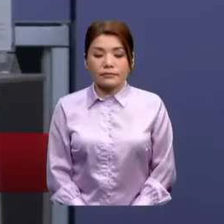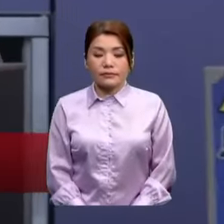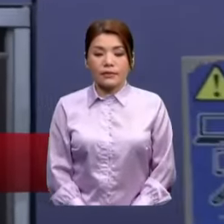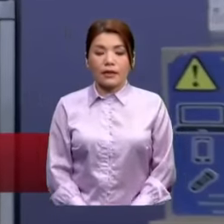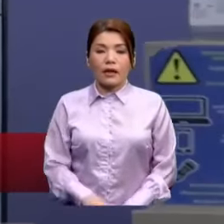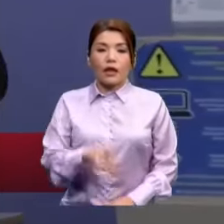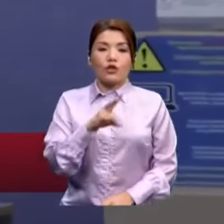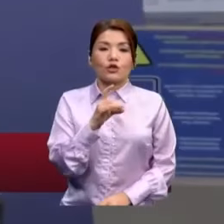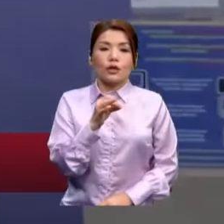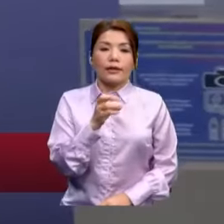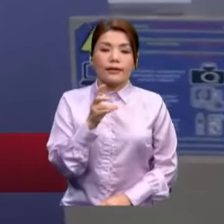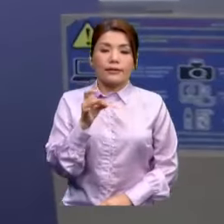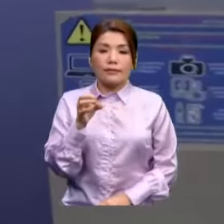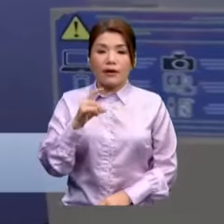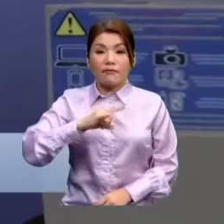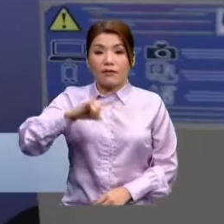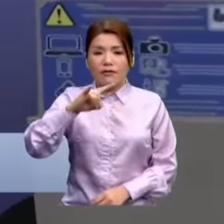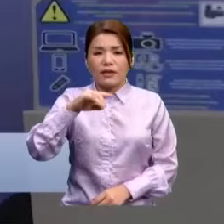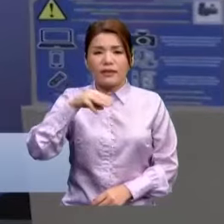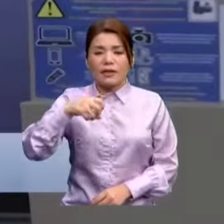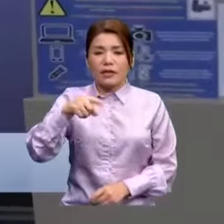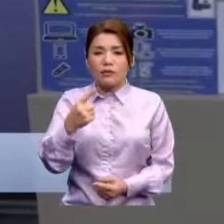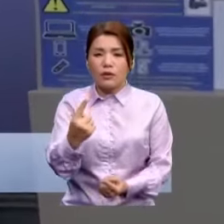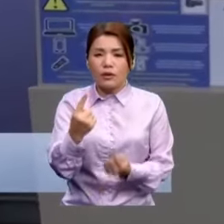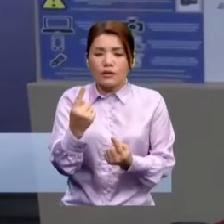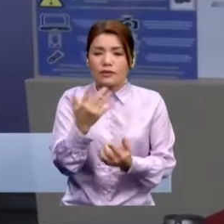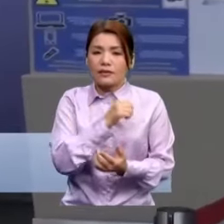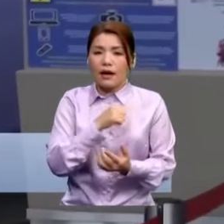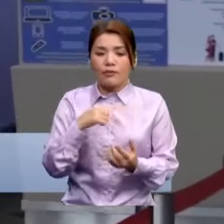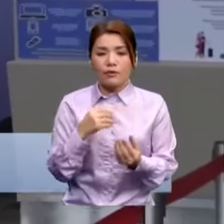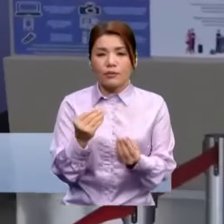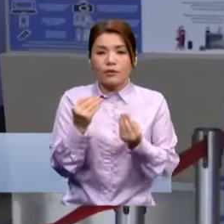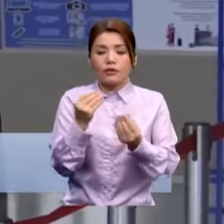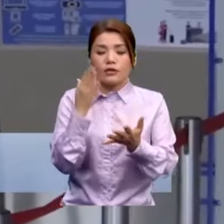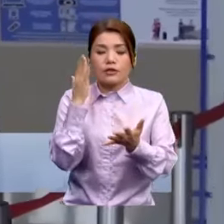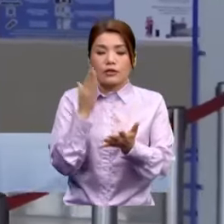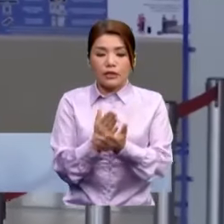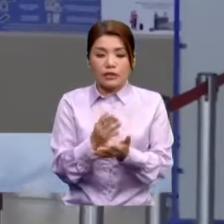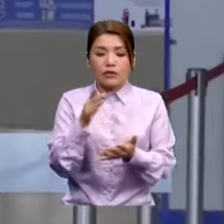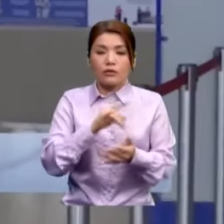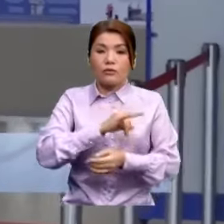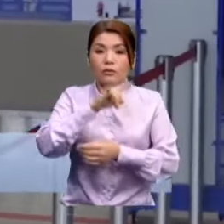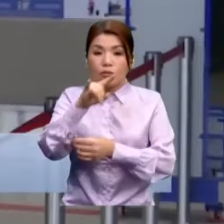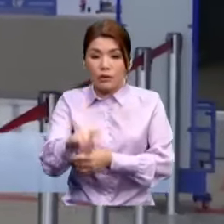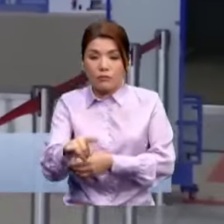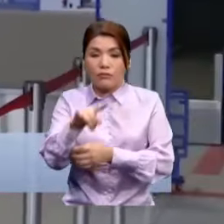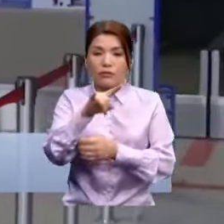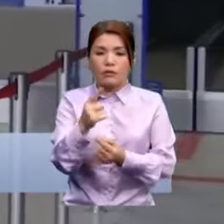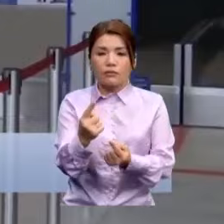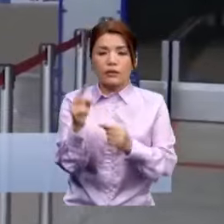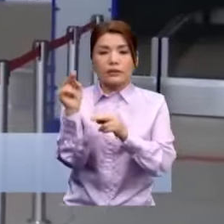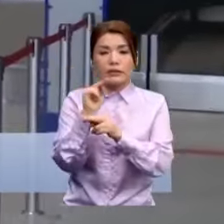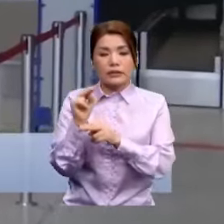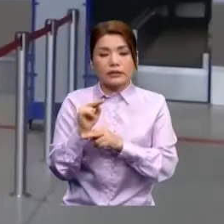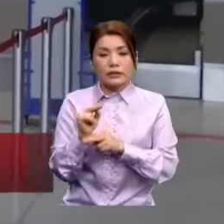Нұрсұлтан Назарбаев халықаралық әуежайы ТМД-дағы ең үздік 5 әуежайдың қатарына кіретінін білесіз бе? Бірақ мұндағы ұшу-қону жолағына күрделі жөндеу